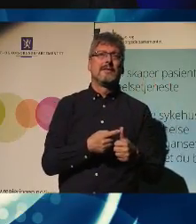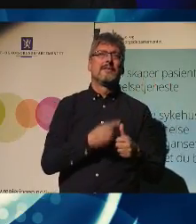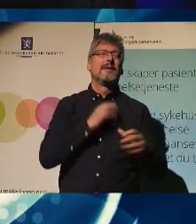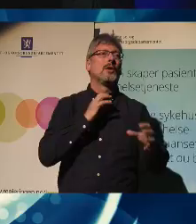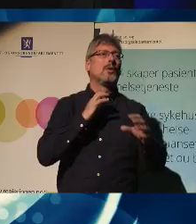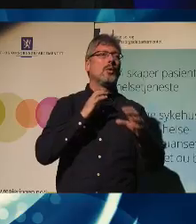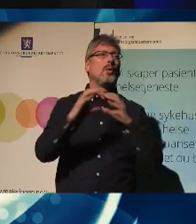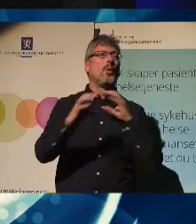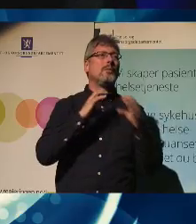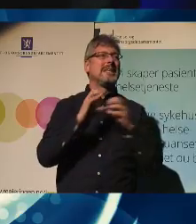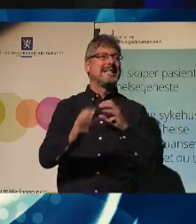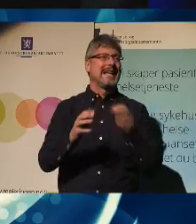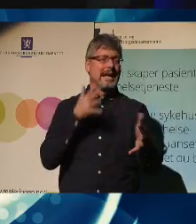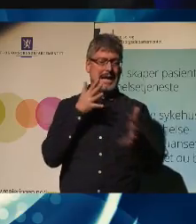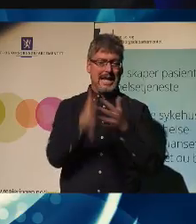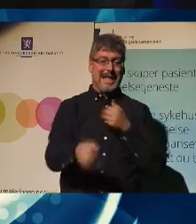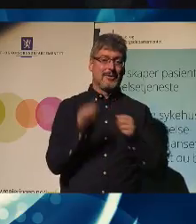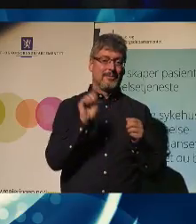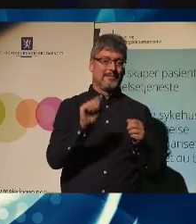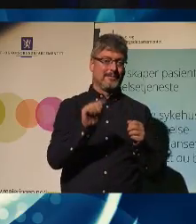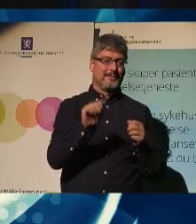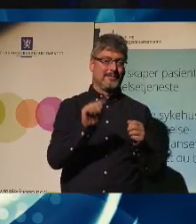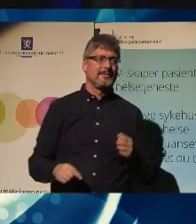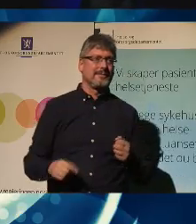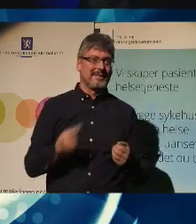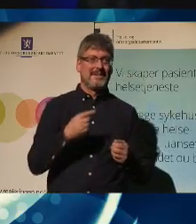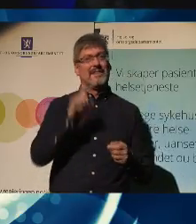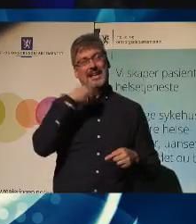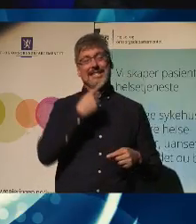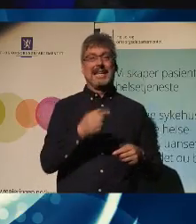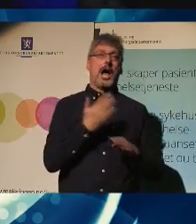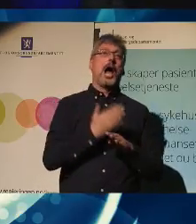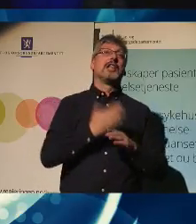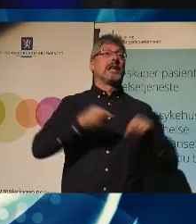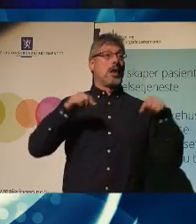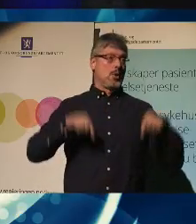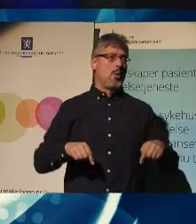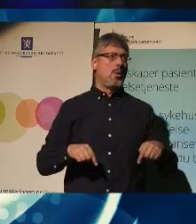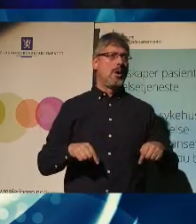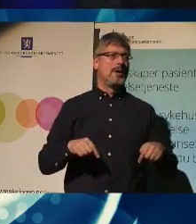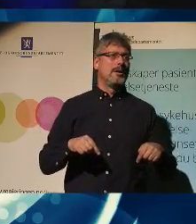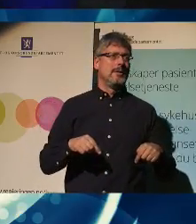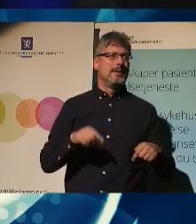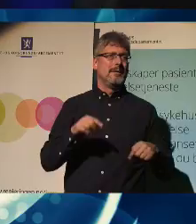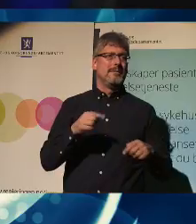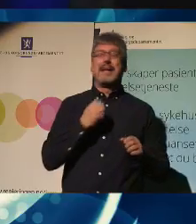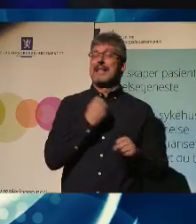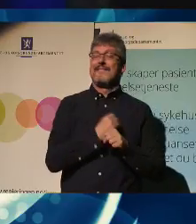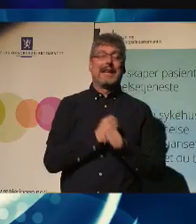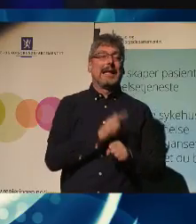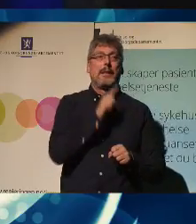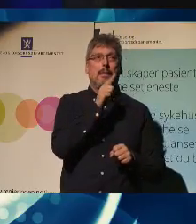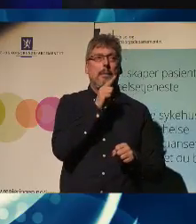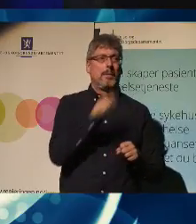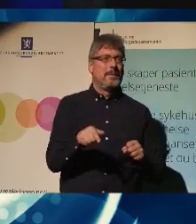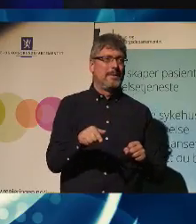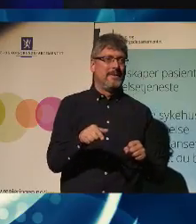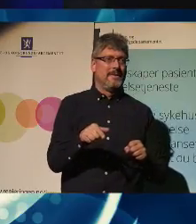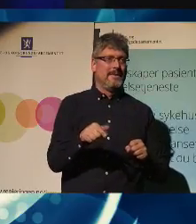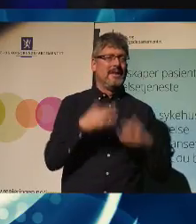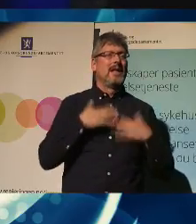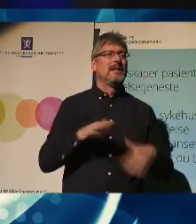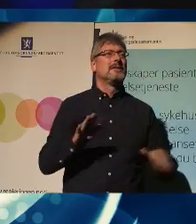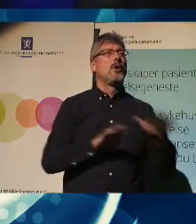kommunisere gjennom teknologien. Du kan si at det gjør vi jo allerede i dag til en viss grad, men i beskjeden grad i helse- og omsorgstjenesten.